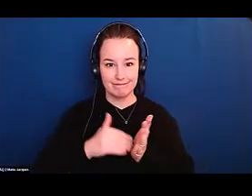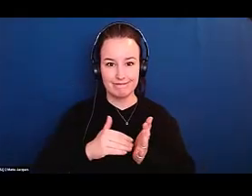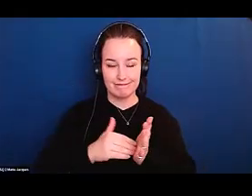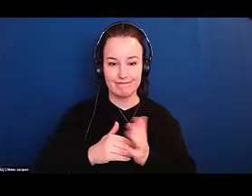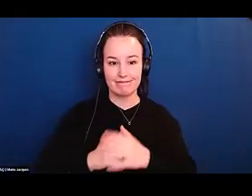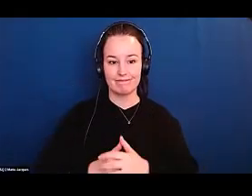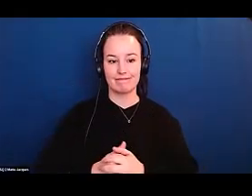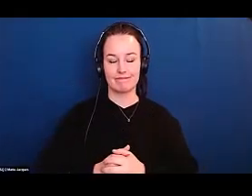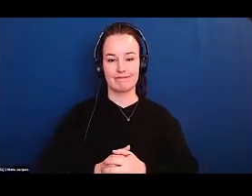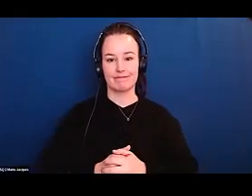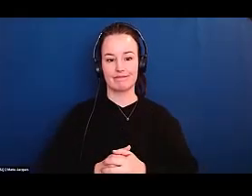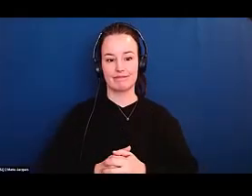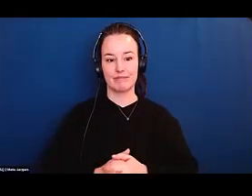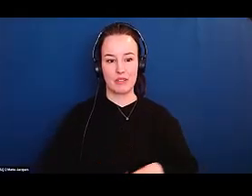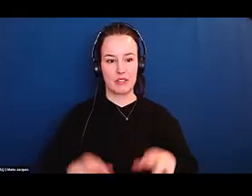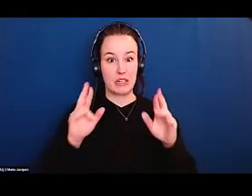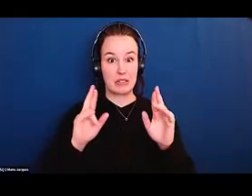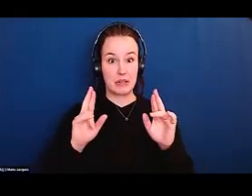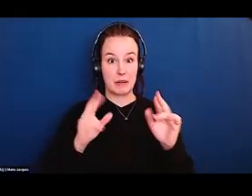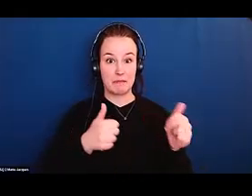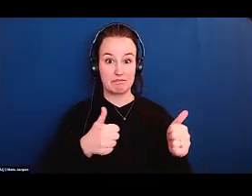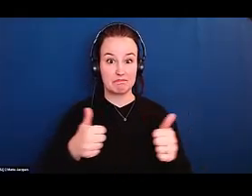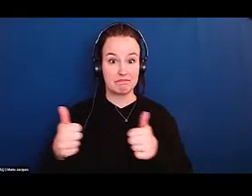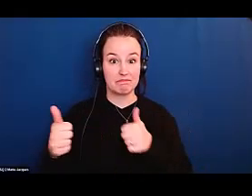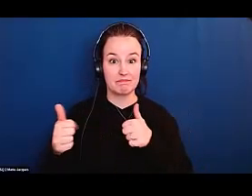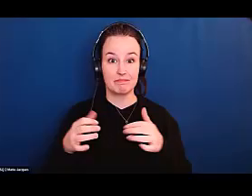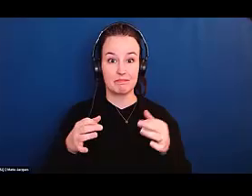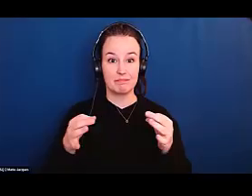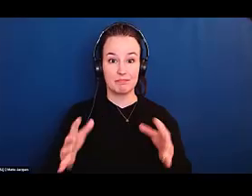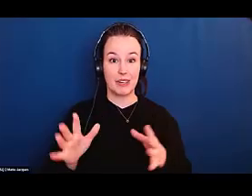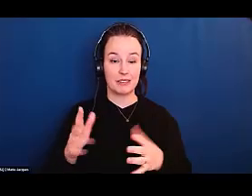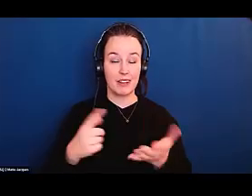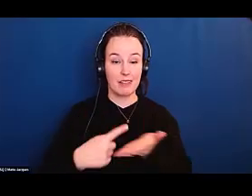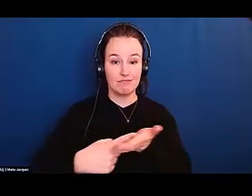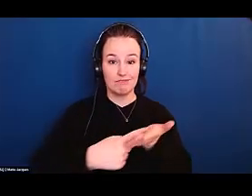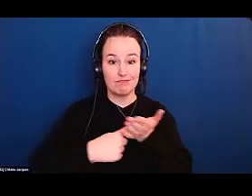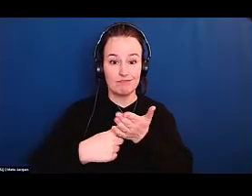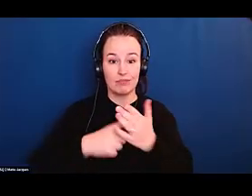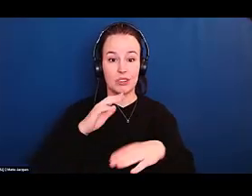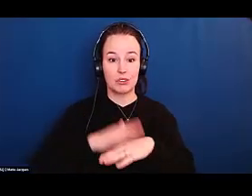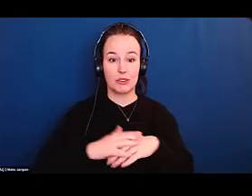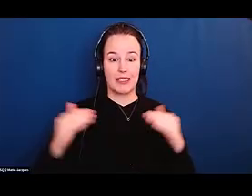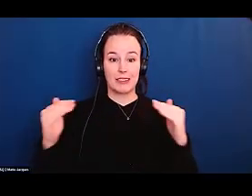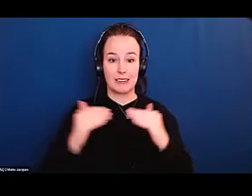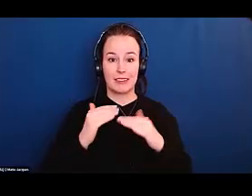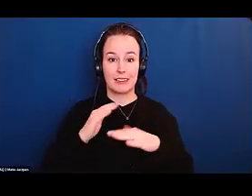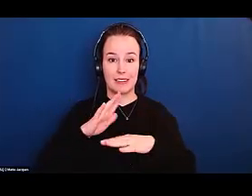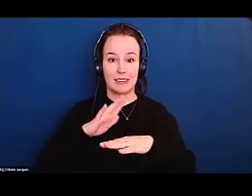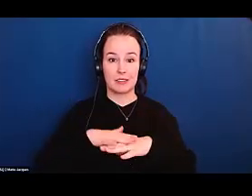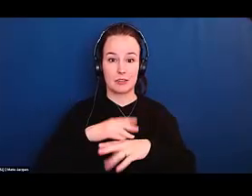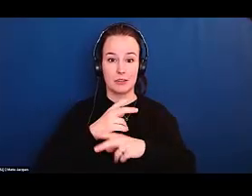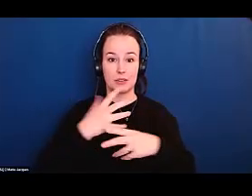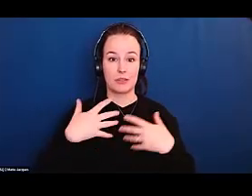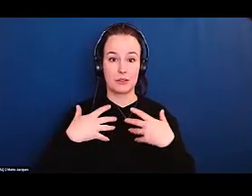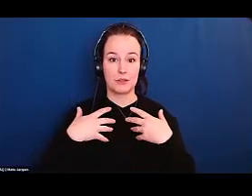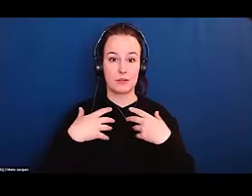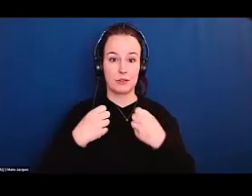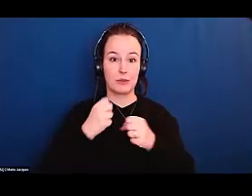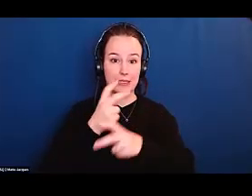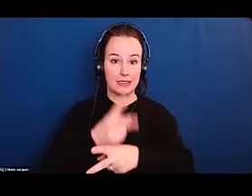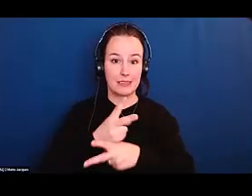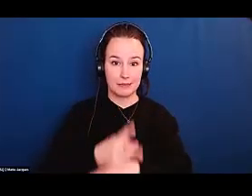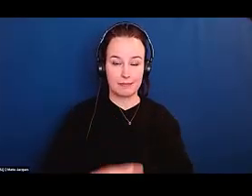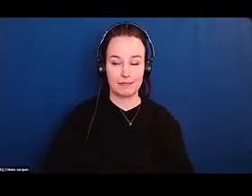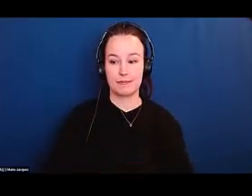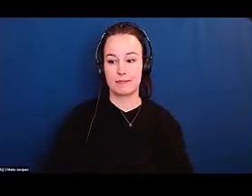Bonjour à tous à nouveau. J'espère que ça s'est très bien passé pendant votre discussion sur l'équité en matière de santé.